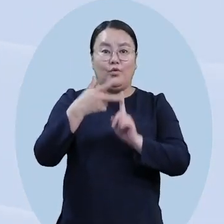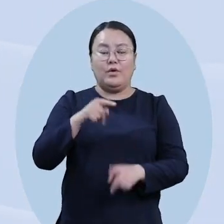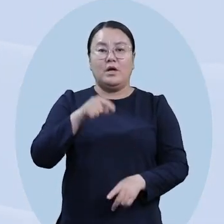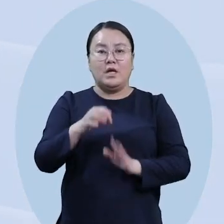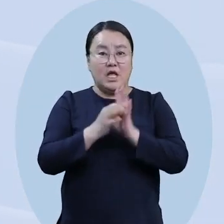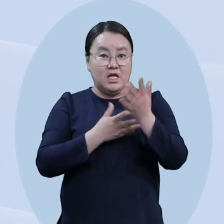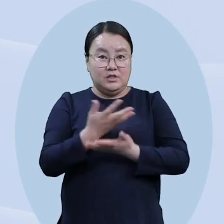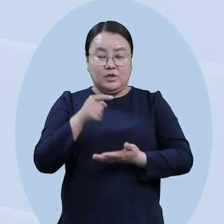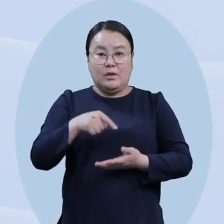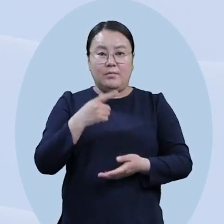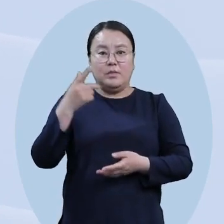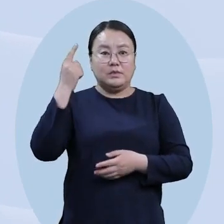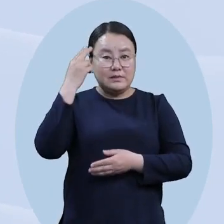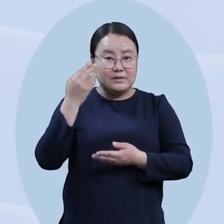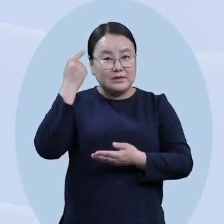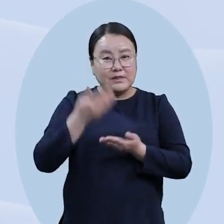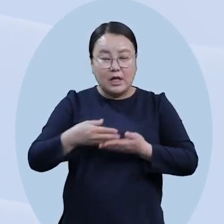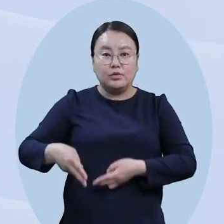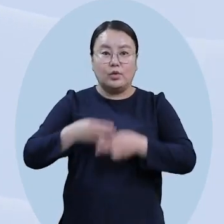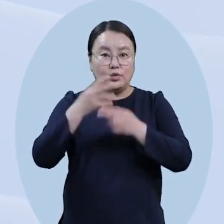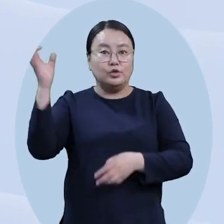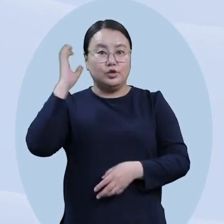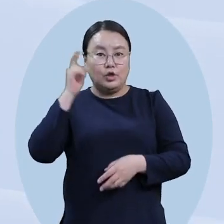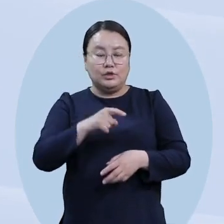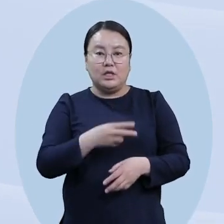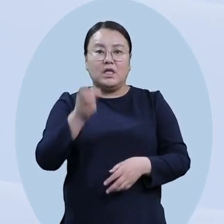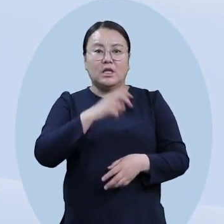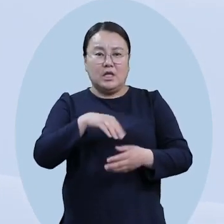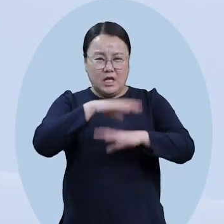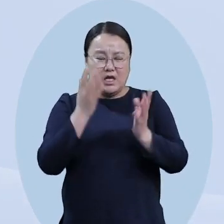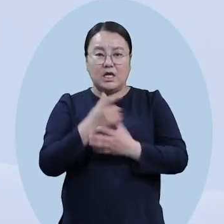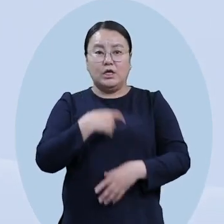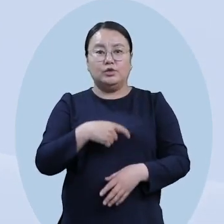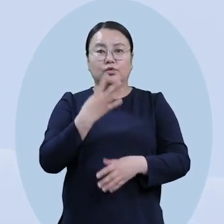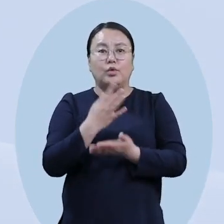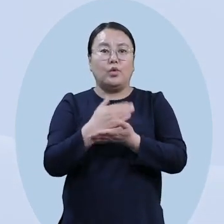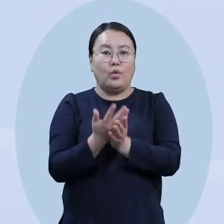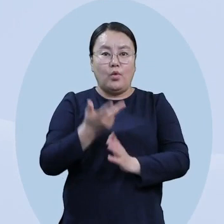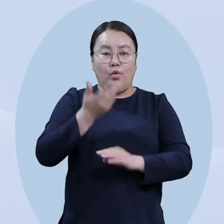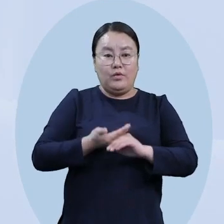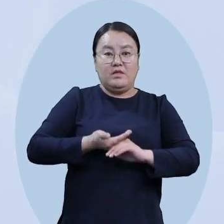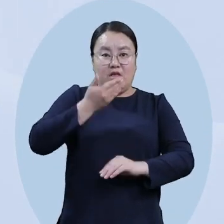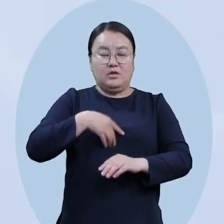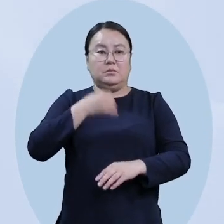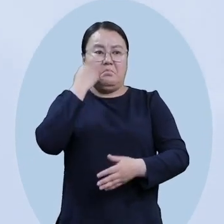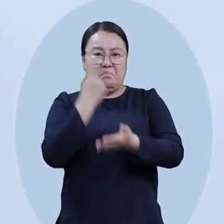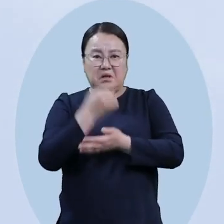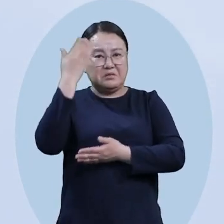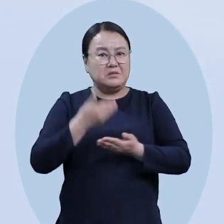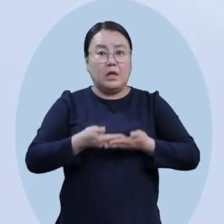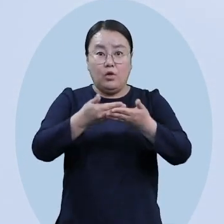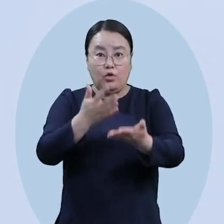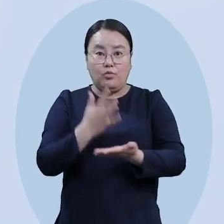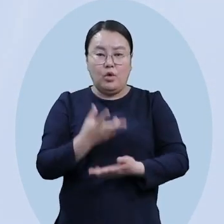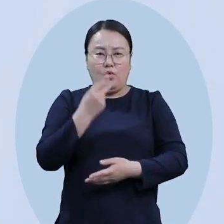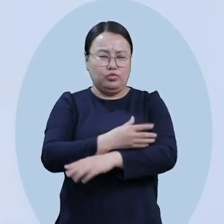Төрийн байгуулалтын байнгын хорооны санал дүгнэлтийг сонсож, улсын хурлын нийт гишүүний 4/3 түүнээс дээш хувь нь батлах санал өгсөн бол